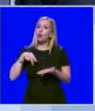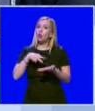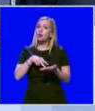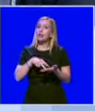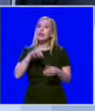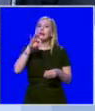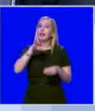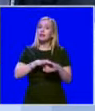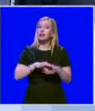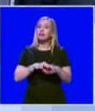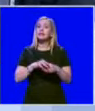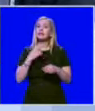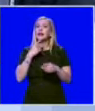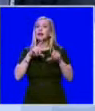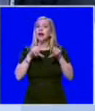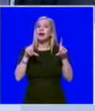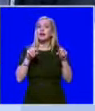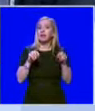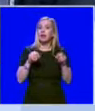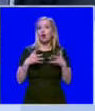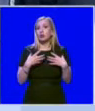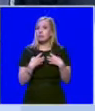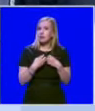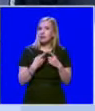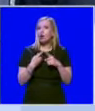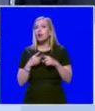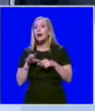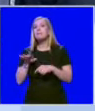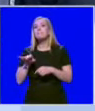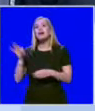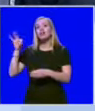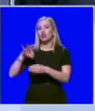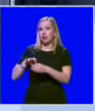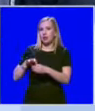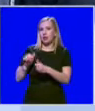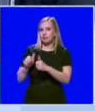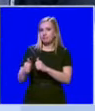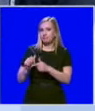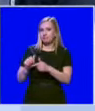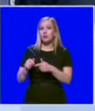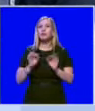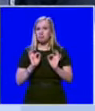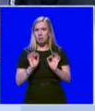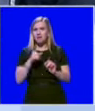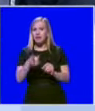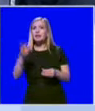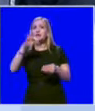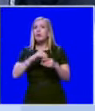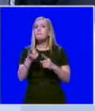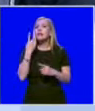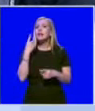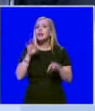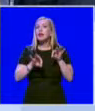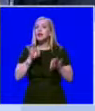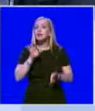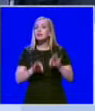с машини, с хартия, които се притесняват от машините. Което означава, че примерно вие сте гласували на миналите избори